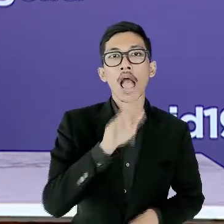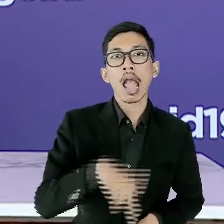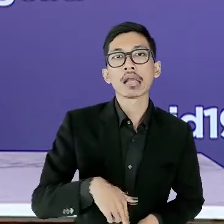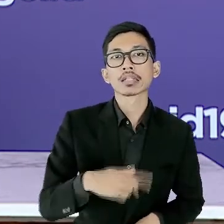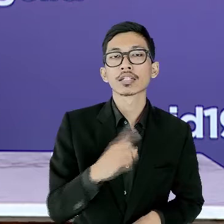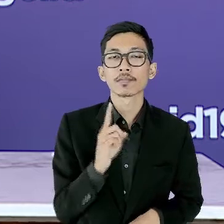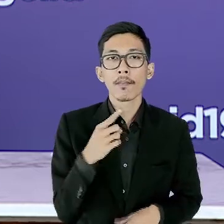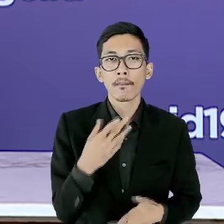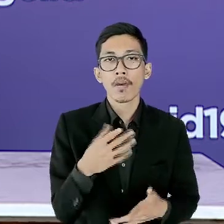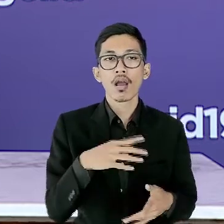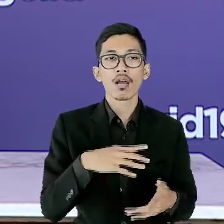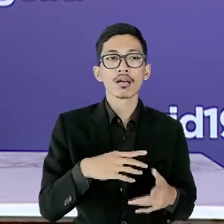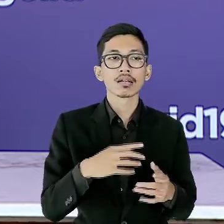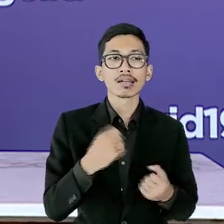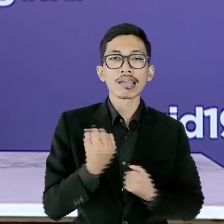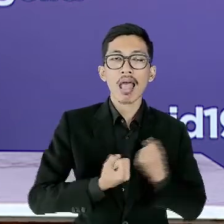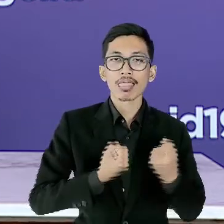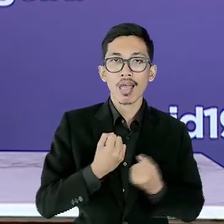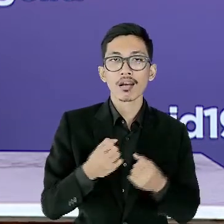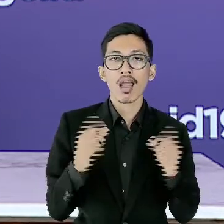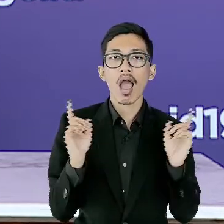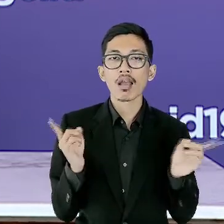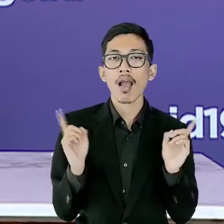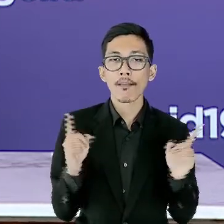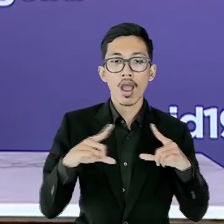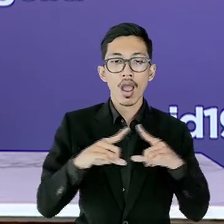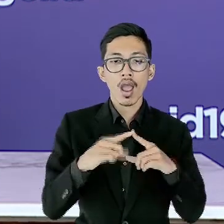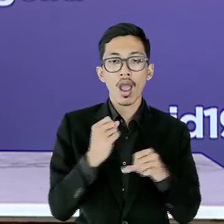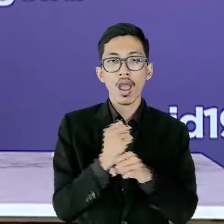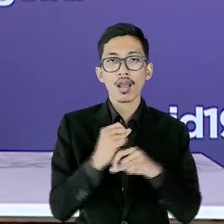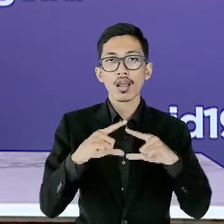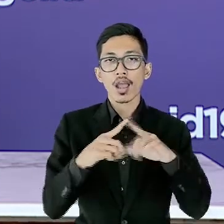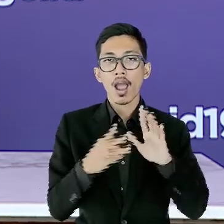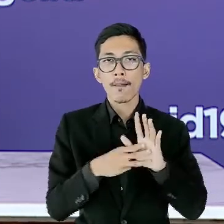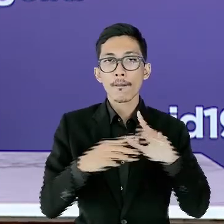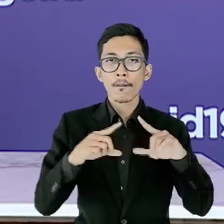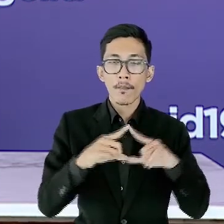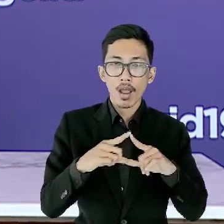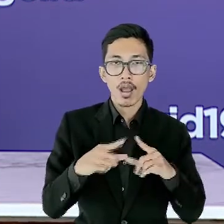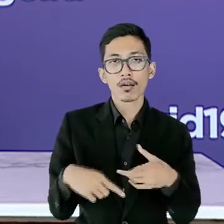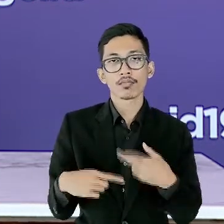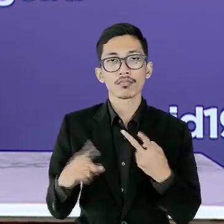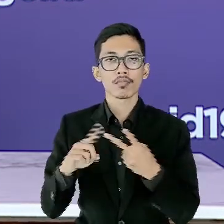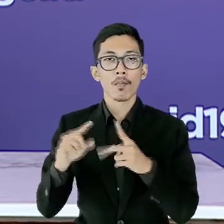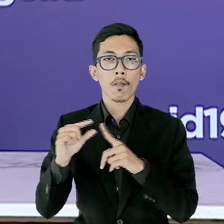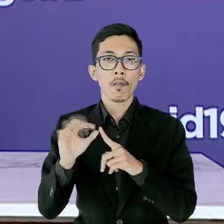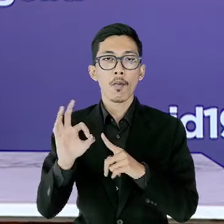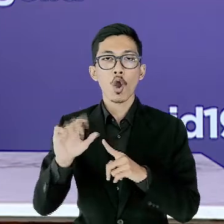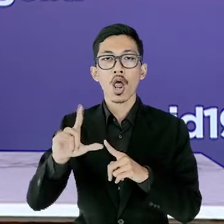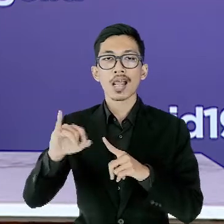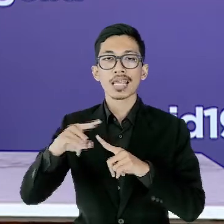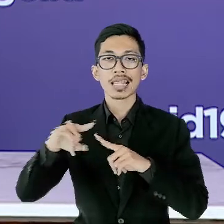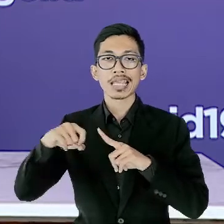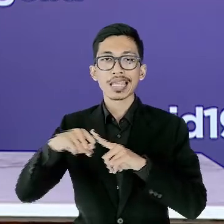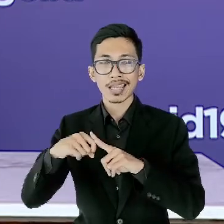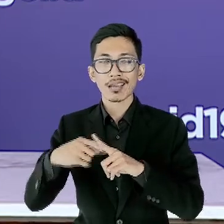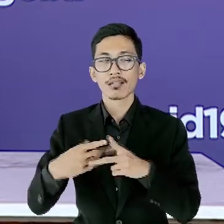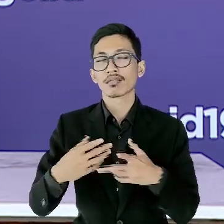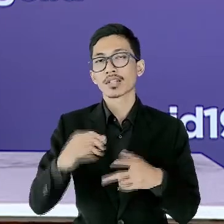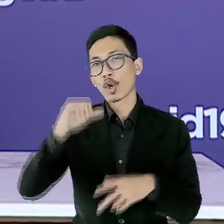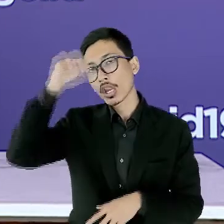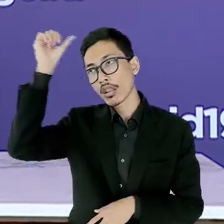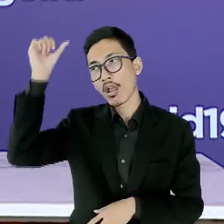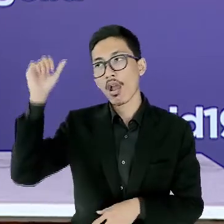politik. Karena euforia ini pula, laju vaksinasi cenderung menurun dibandingkan saat lonjakan kasus